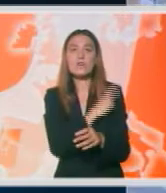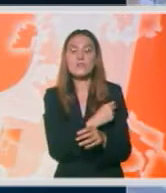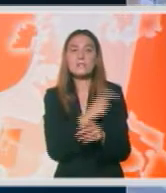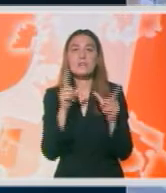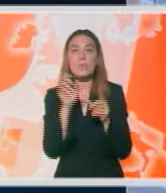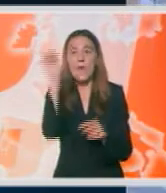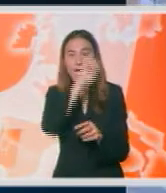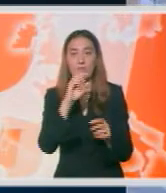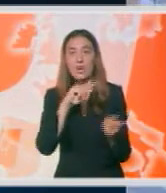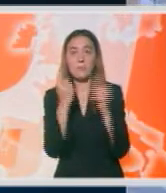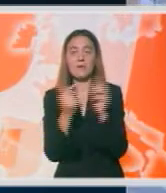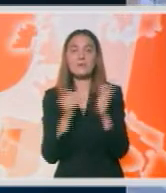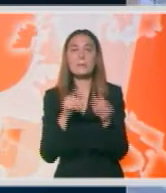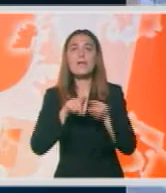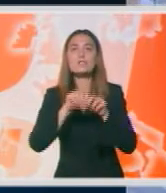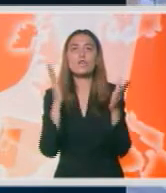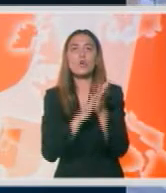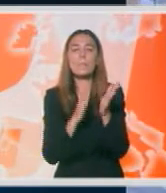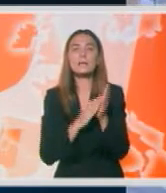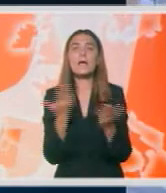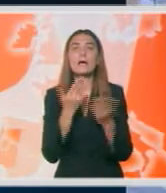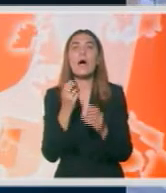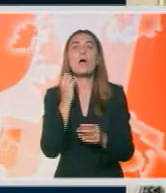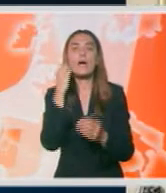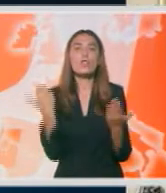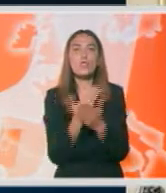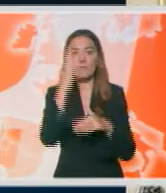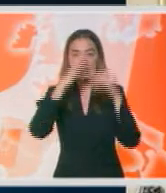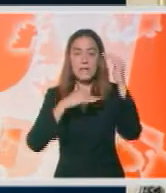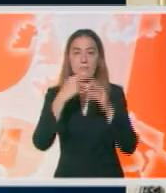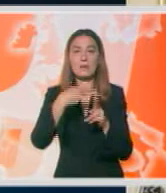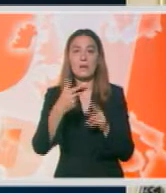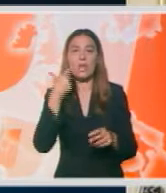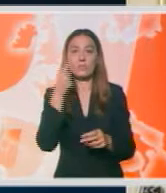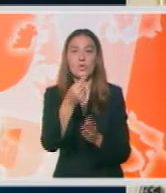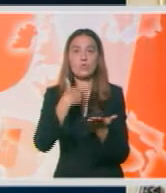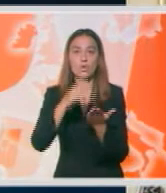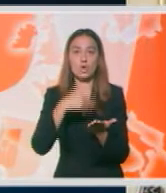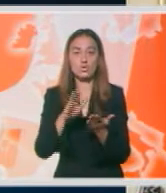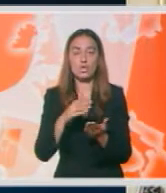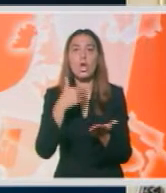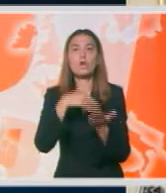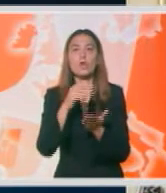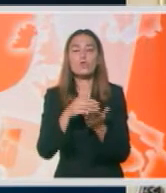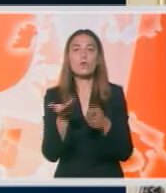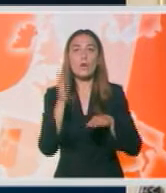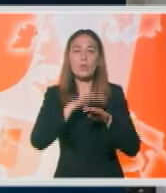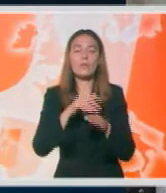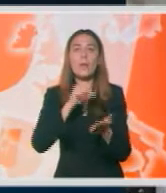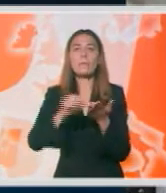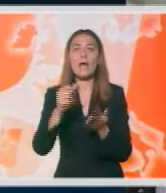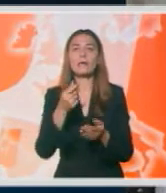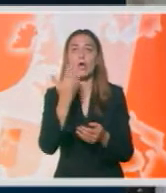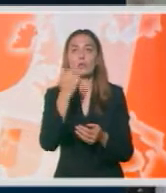euro potrebna ista dokumentacija kao kada se podiže nov stambeni kredit, a to znači dvostruki trošak. Troškove konverzije banke naplaćuju